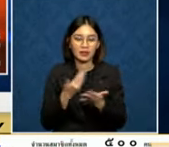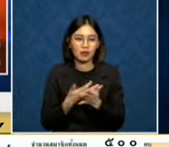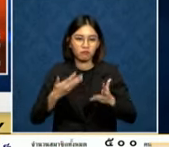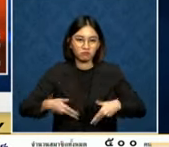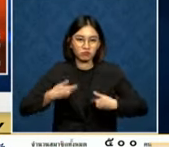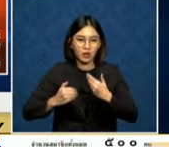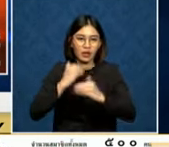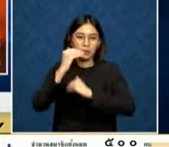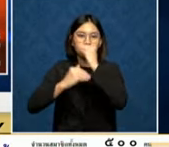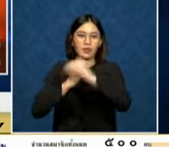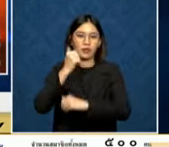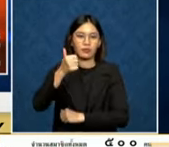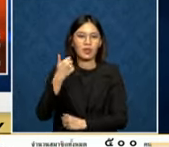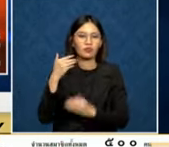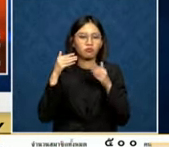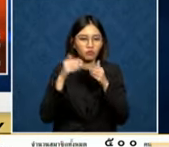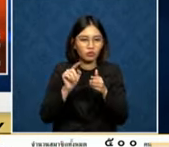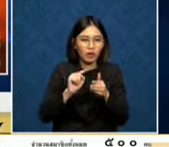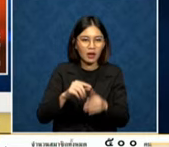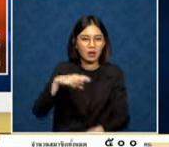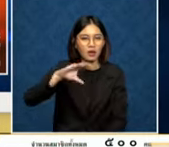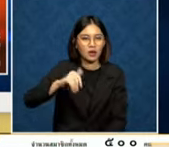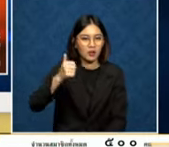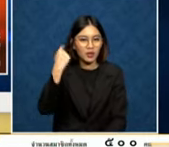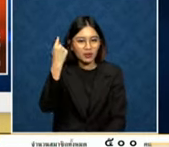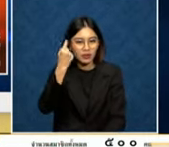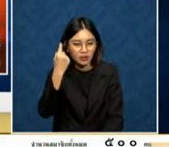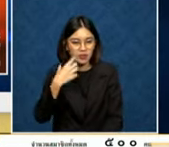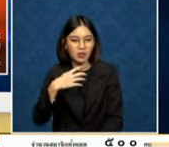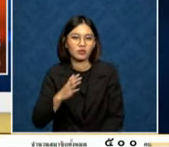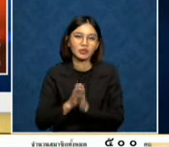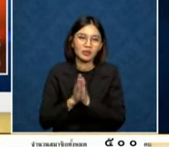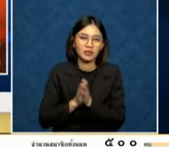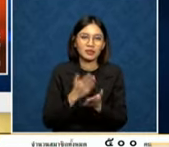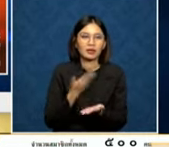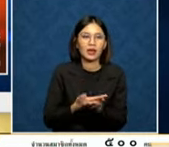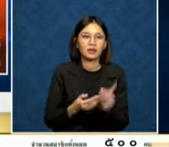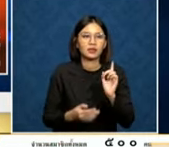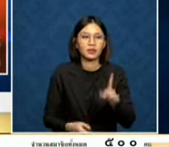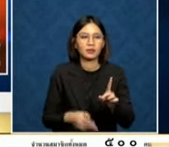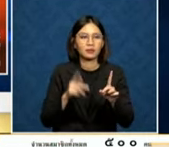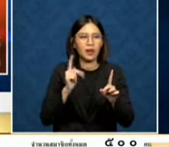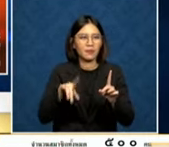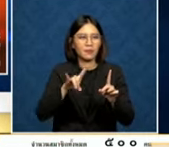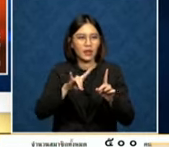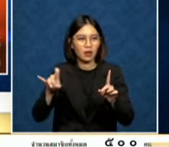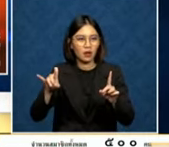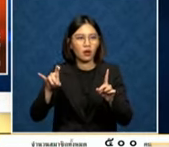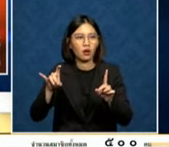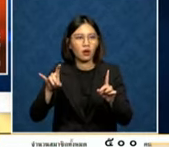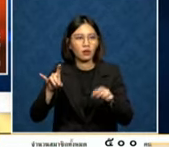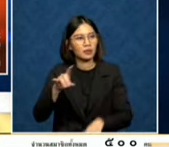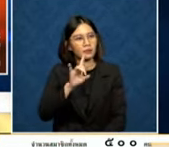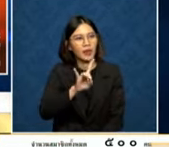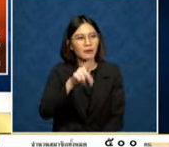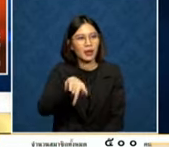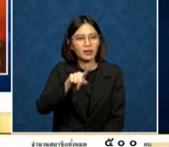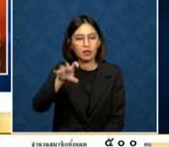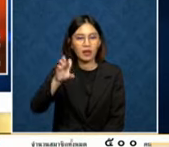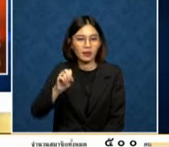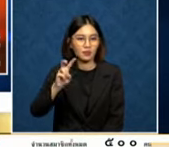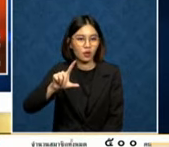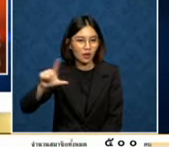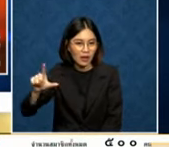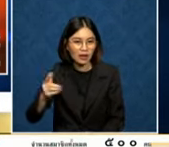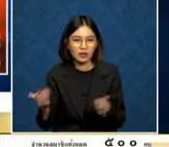ไทยให้เติบโตค่ะโดยเน้นที่เมืองหน้าเที่ยวนะคะด้วยงบประมาณ8,10บาทค่ะนอกจากนี้นะคะยังมีการ